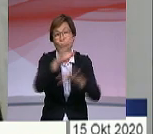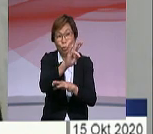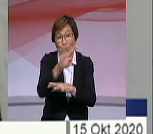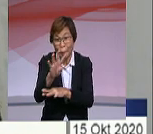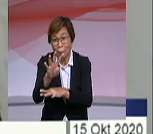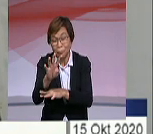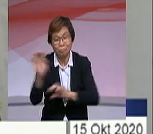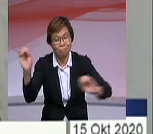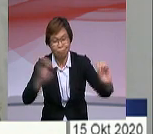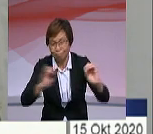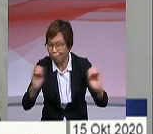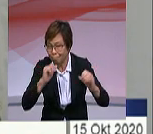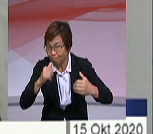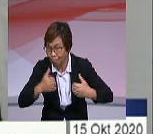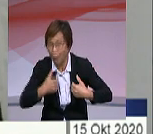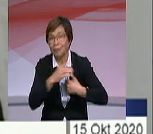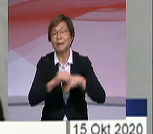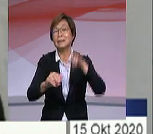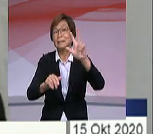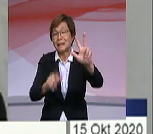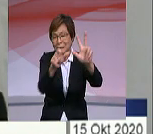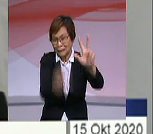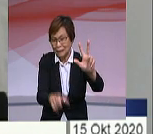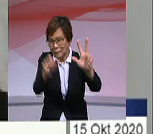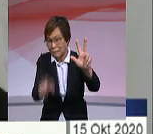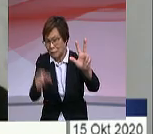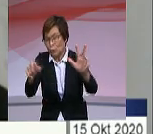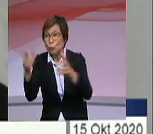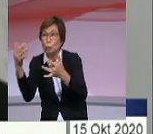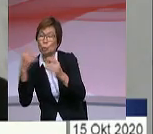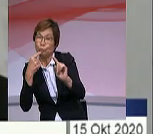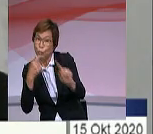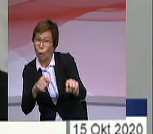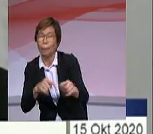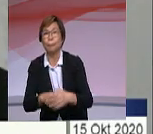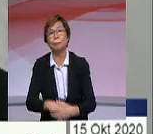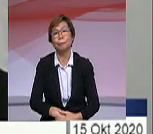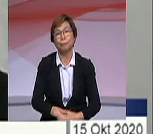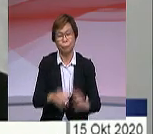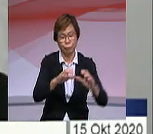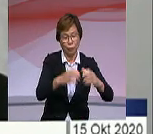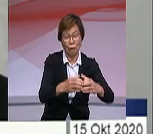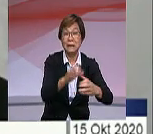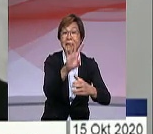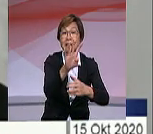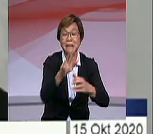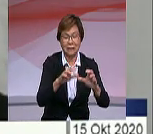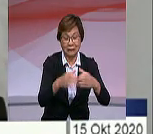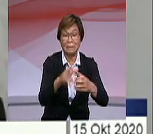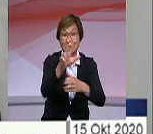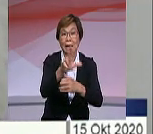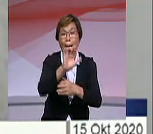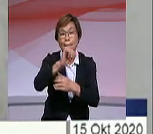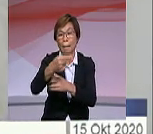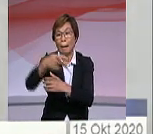74 individu adalah negatif dan 3 individu masih menunggu keputusan. Kluster ketiga iaitu kluster